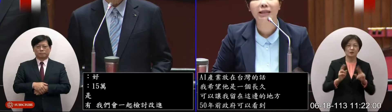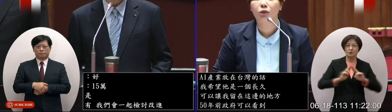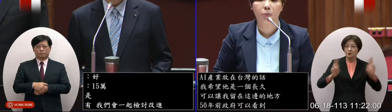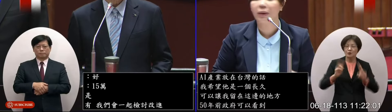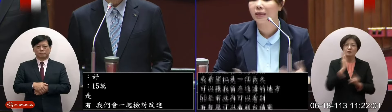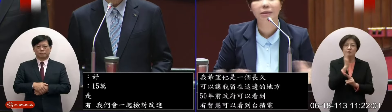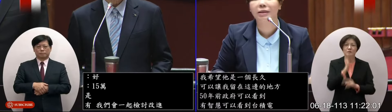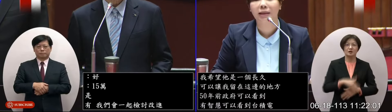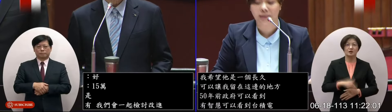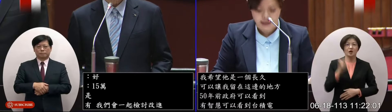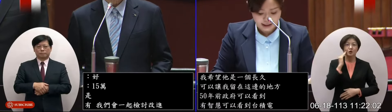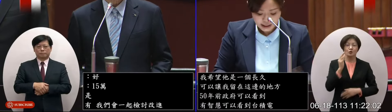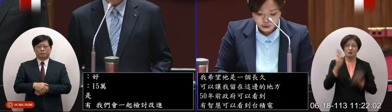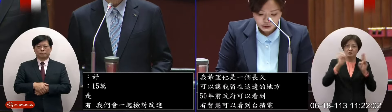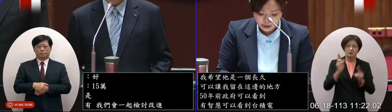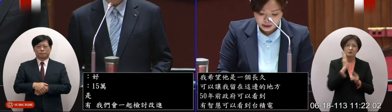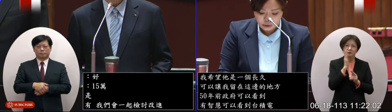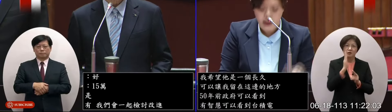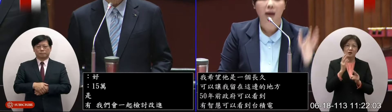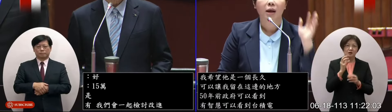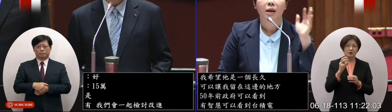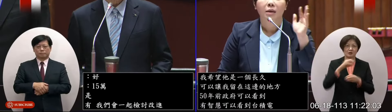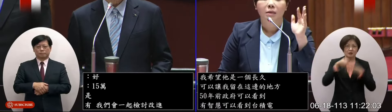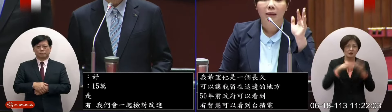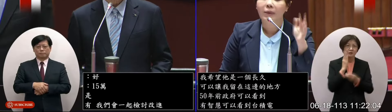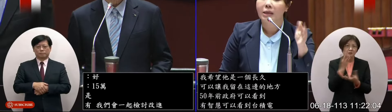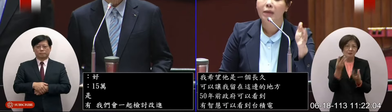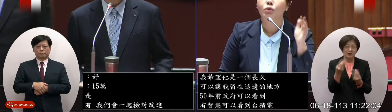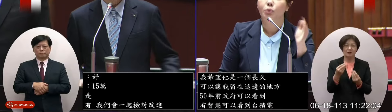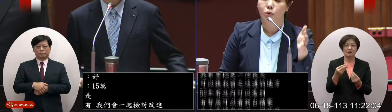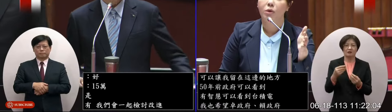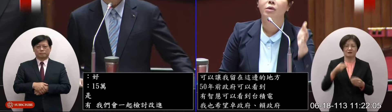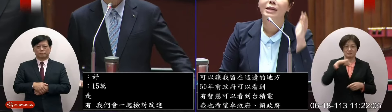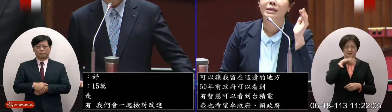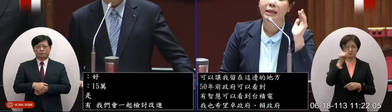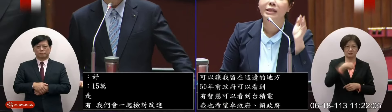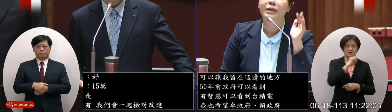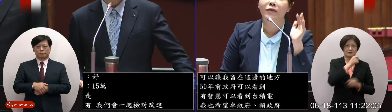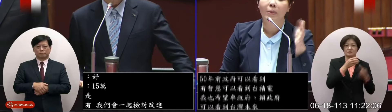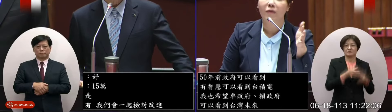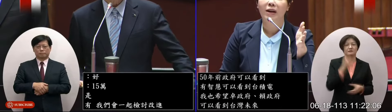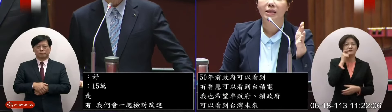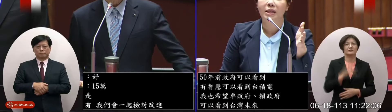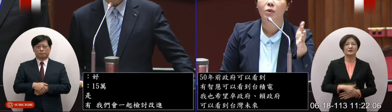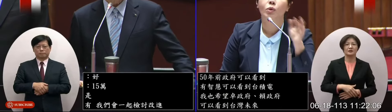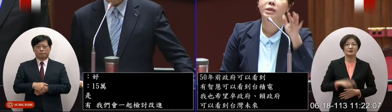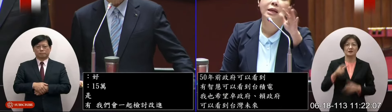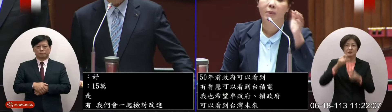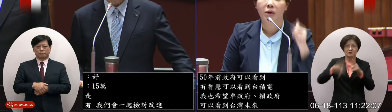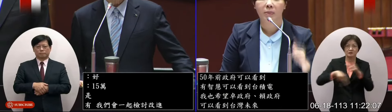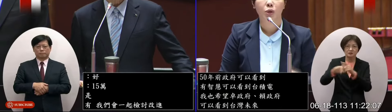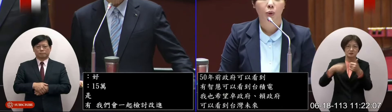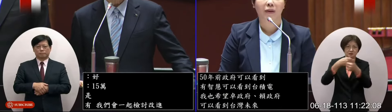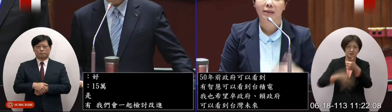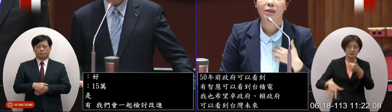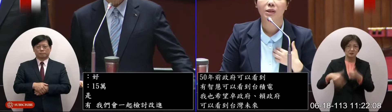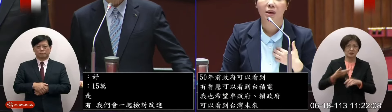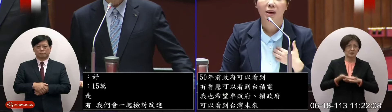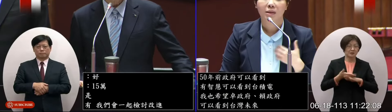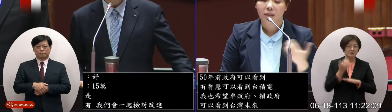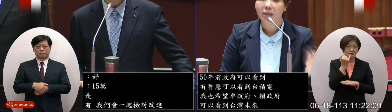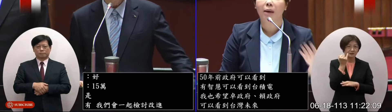供电，人家就是不来，这是很现实的问题。所以台湾的电足不足够，让产业界放不放心？我知道你们有你们的说法，